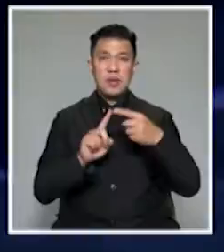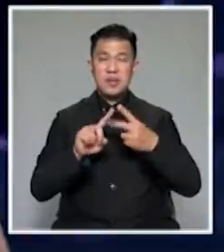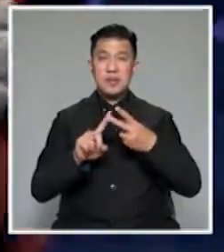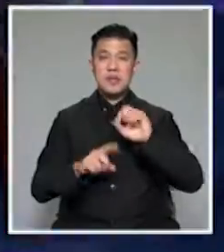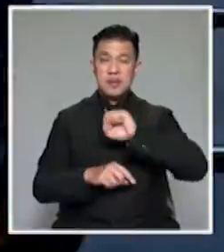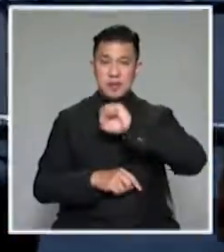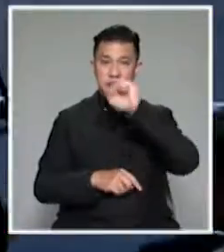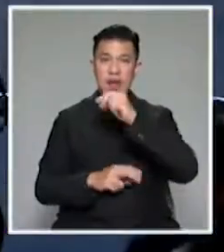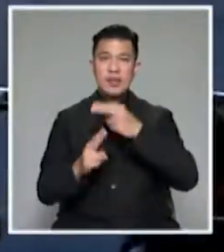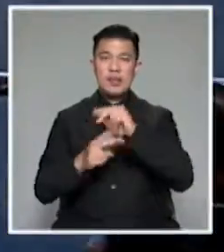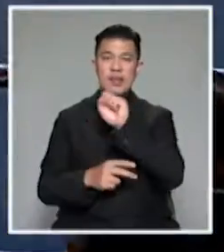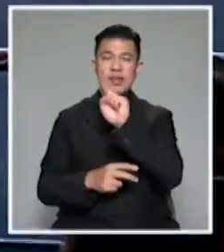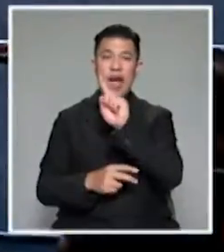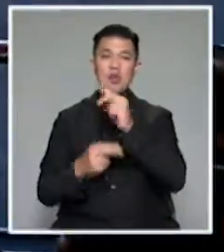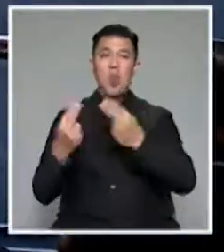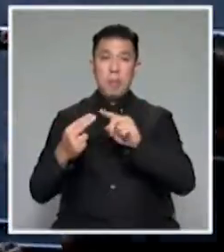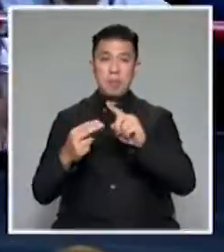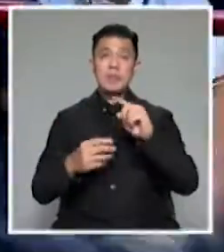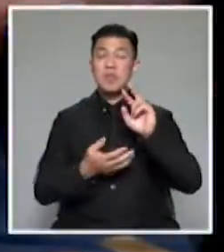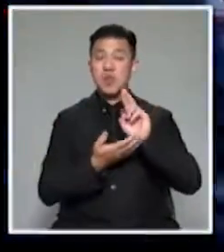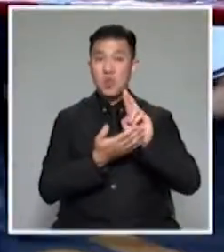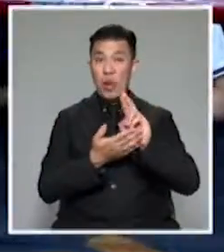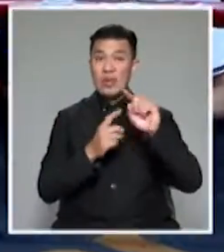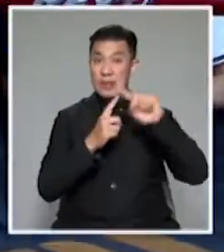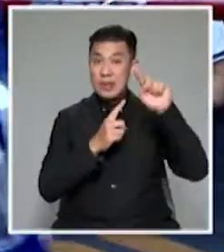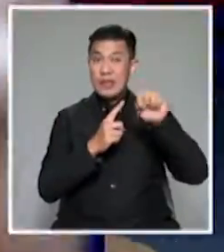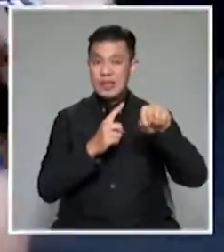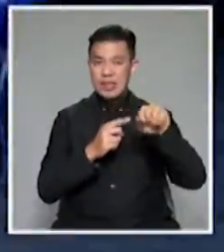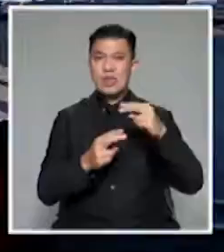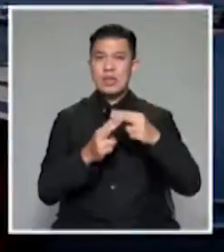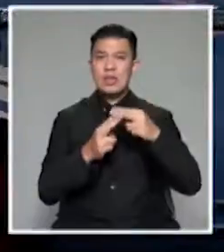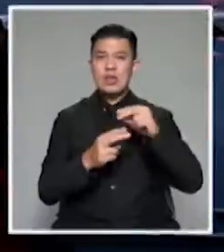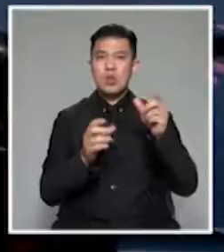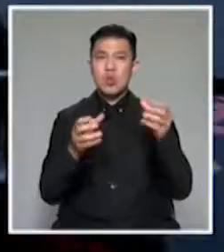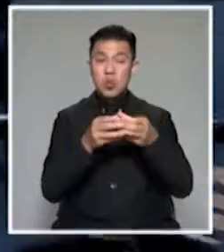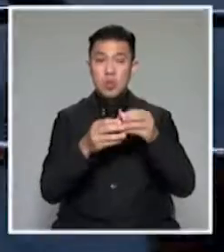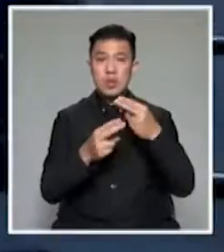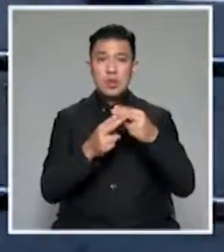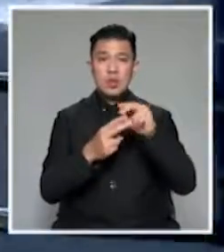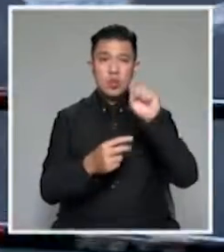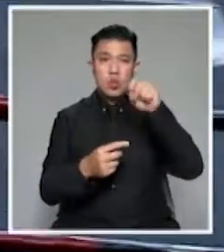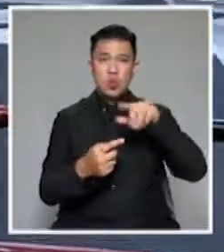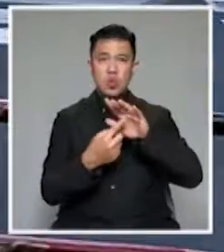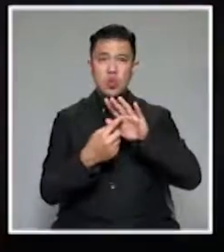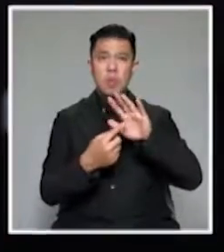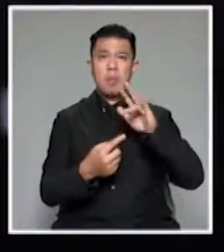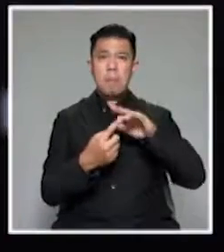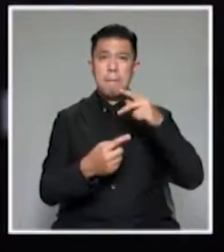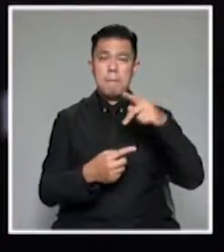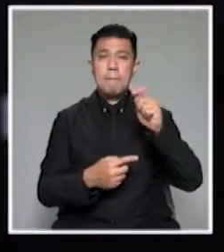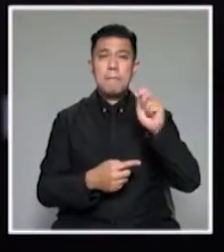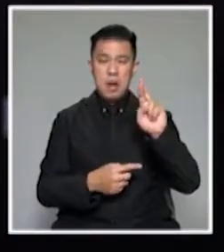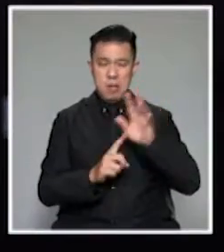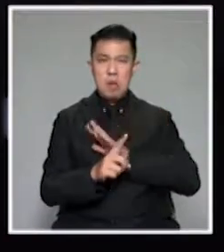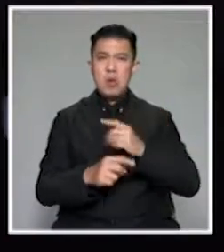ครามพบธีรธรรมคว้าแชมป์ว่างทูฟูยูรุ่นซูเปอร์ไลท์เวทได้สำเร็จค่ะ รู้สึกดีใจครับ